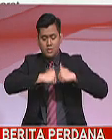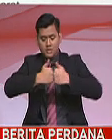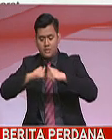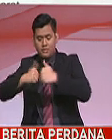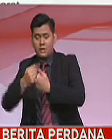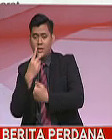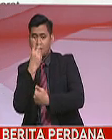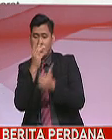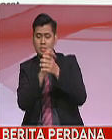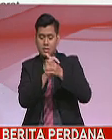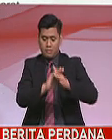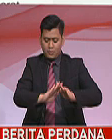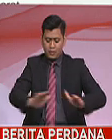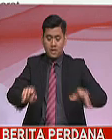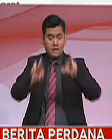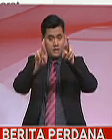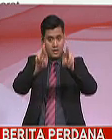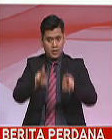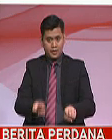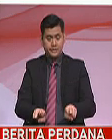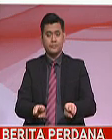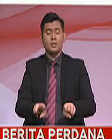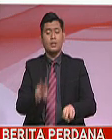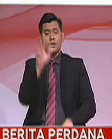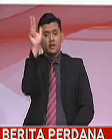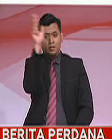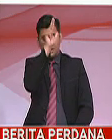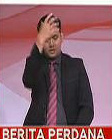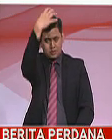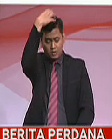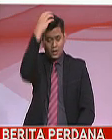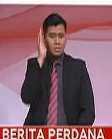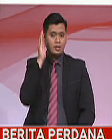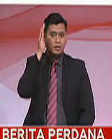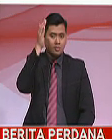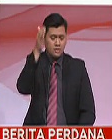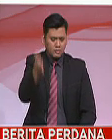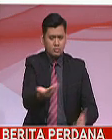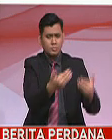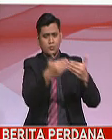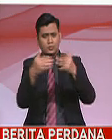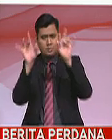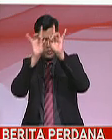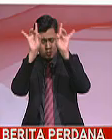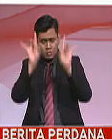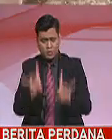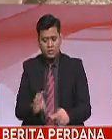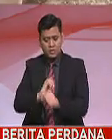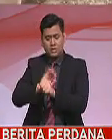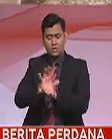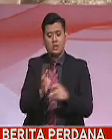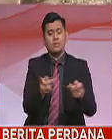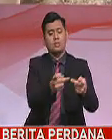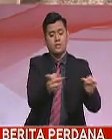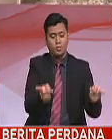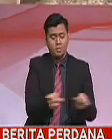kesejahteraan rakyat terpelihara. Kerajaan negeri juga akan terus mengadakan saringan bersasar COVID-19 di kawasan merah